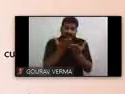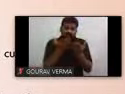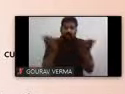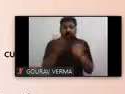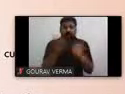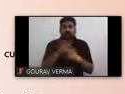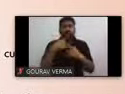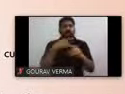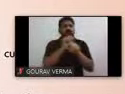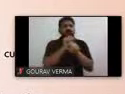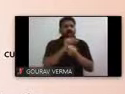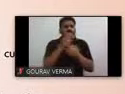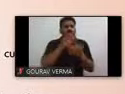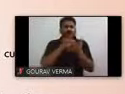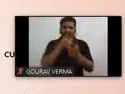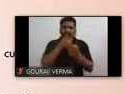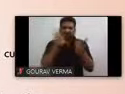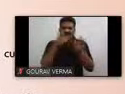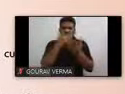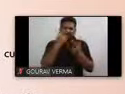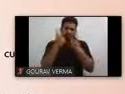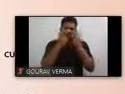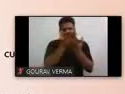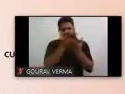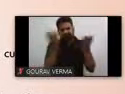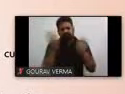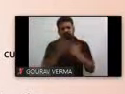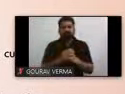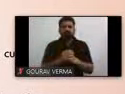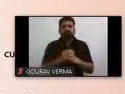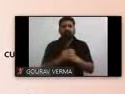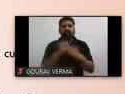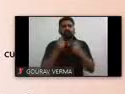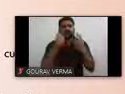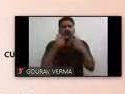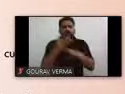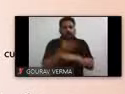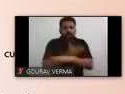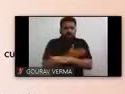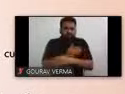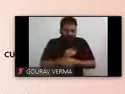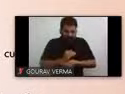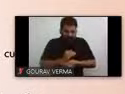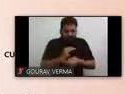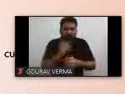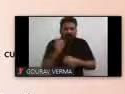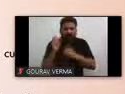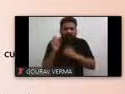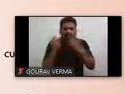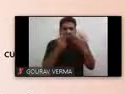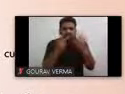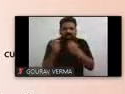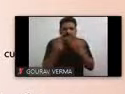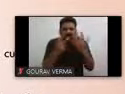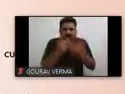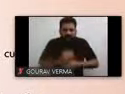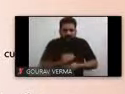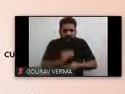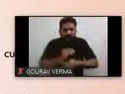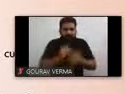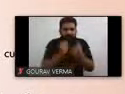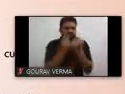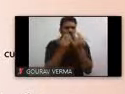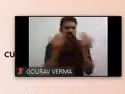काम करते हैं देखेंगे बहुत ज्यादा प्रीमेच्योर बच्चे आ रहे हैं. अ होल लॉट ऑफ चिल्ड्रन